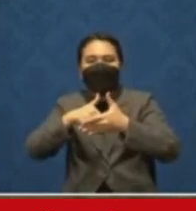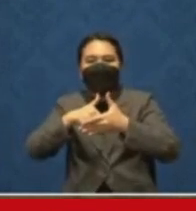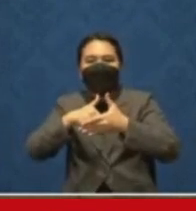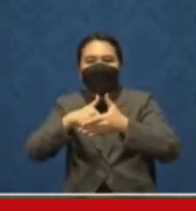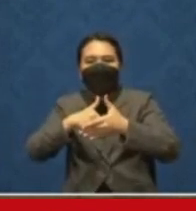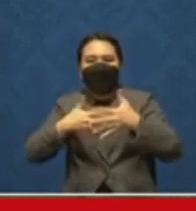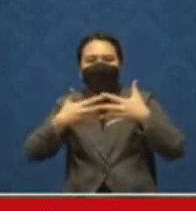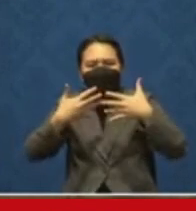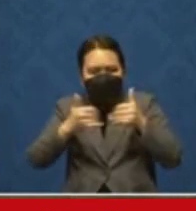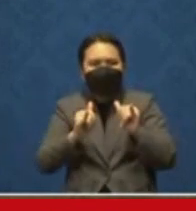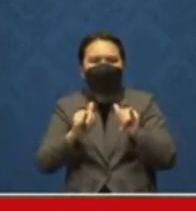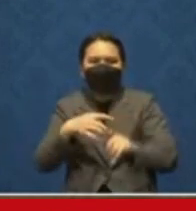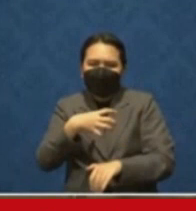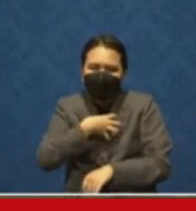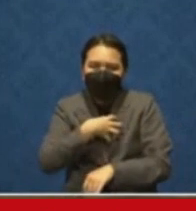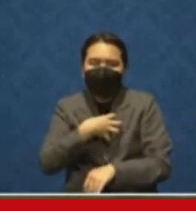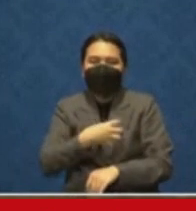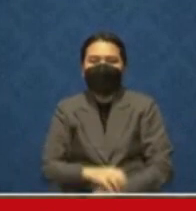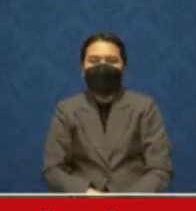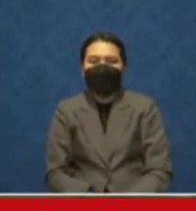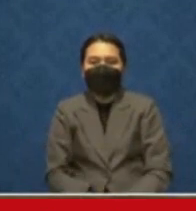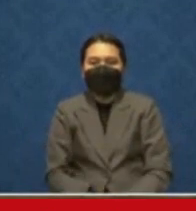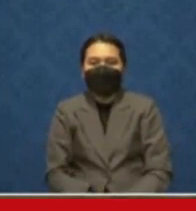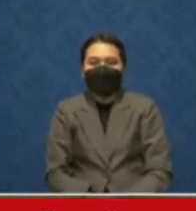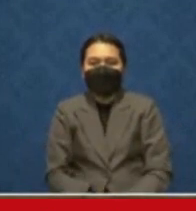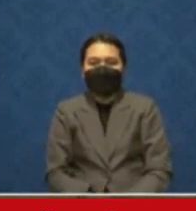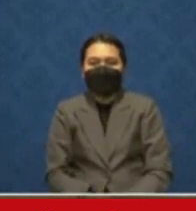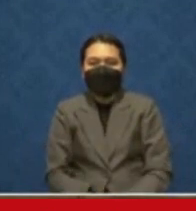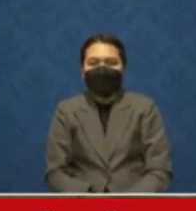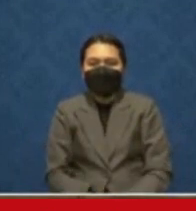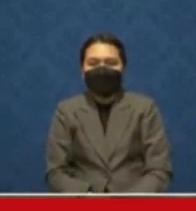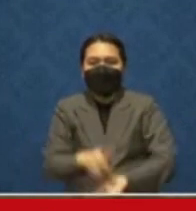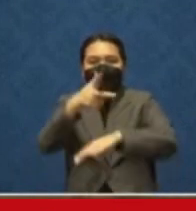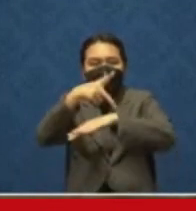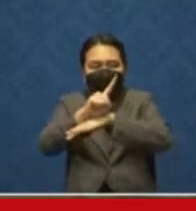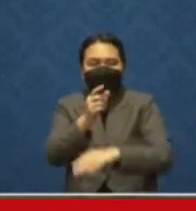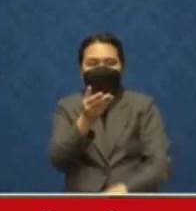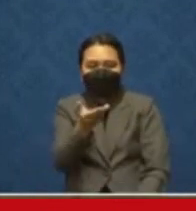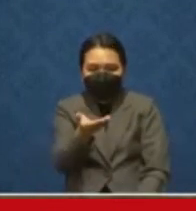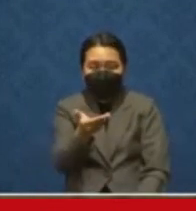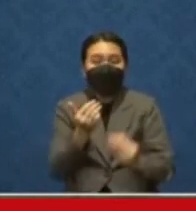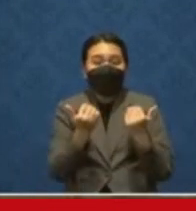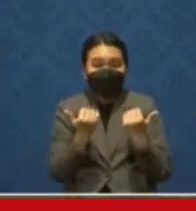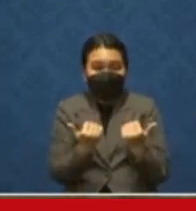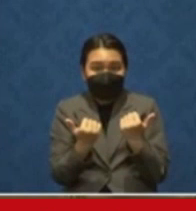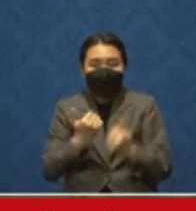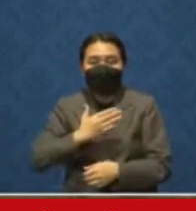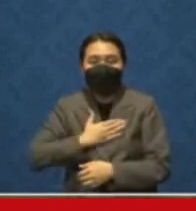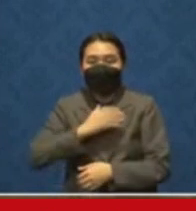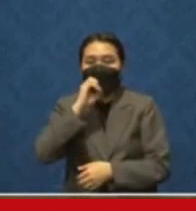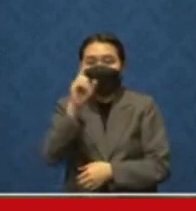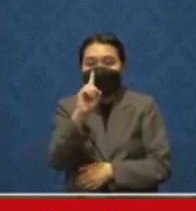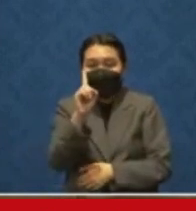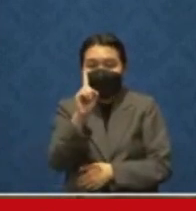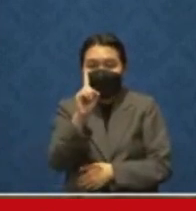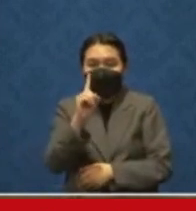แล้วเมื่อไหร่จะได้เปลี่ยนรัฐบาลหมอเขาจะได้แสดงออกเขาจะเลือกเมื่อไหร่จะปลดปล่อยเขาให้เค้าได้หลุด